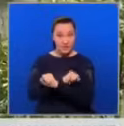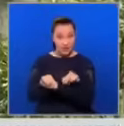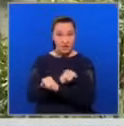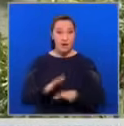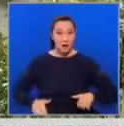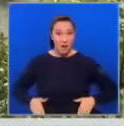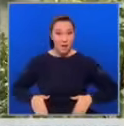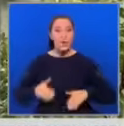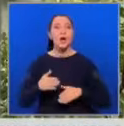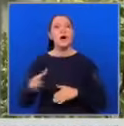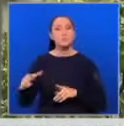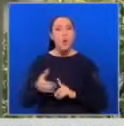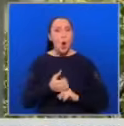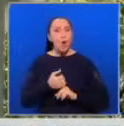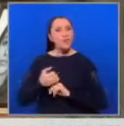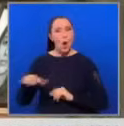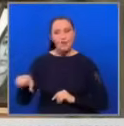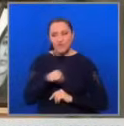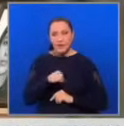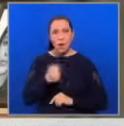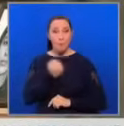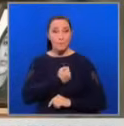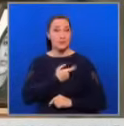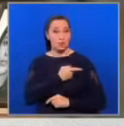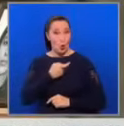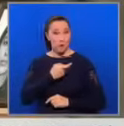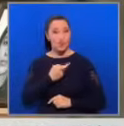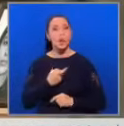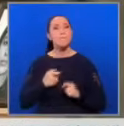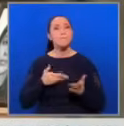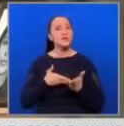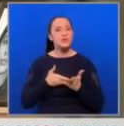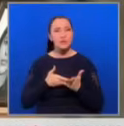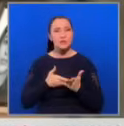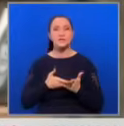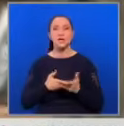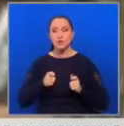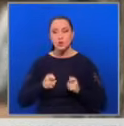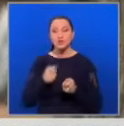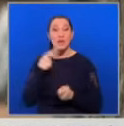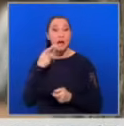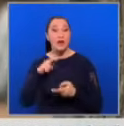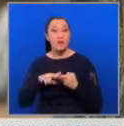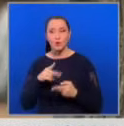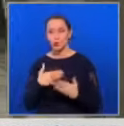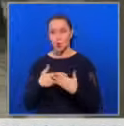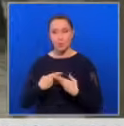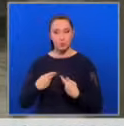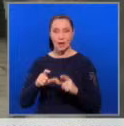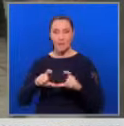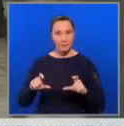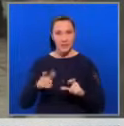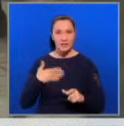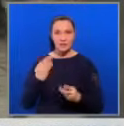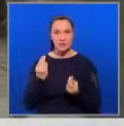и е убита с огнестрелно оръжие мотивите за убийството са изнудване на майката на ваня която наскоро продала апартамент но